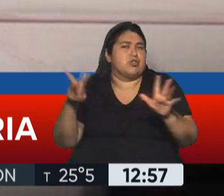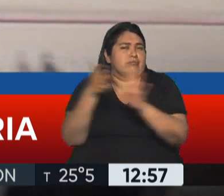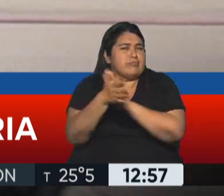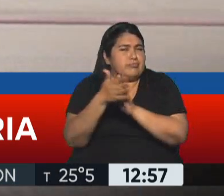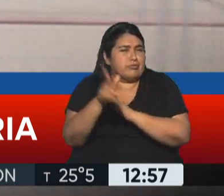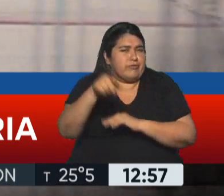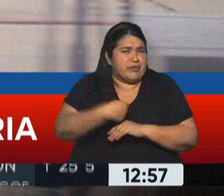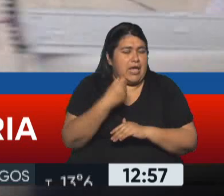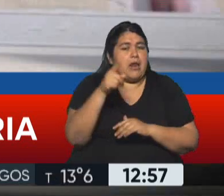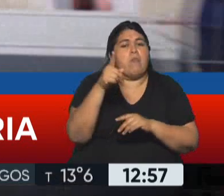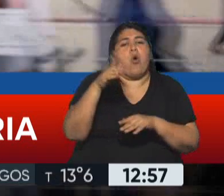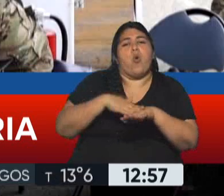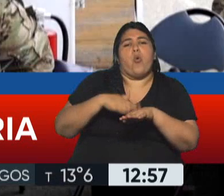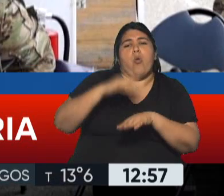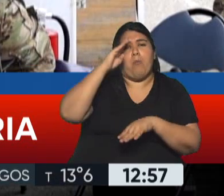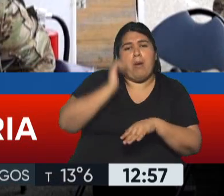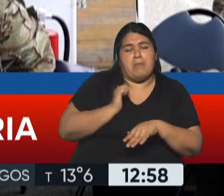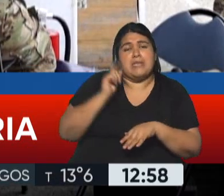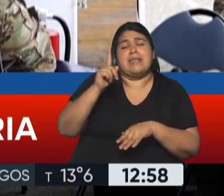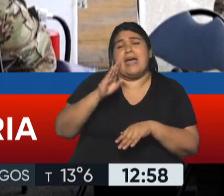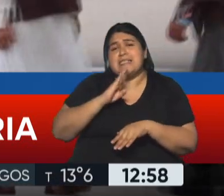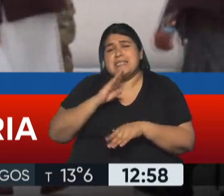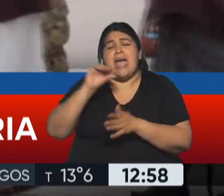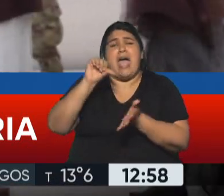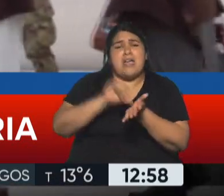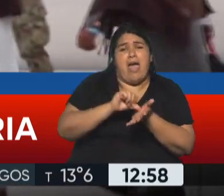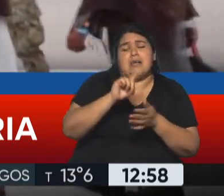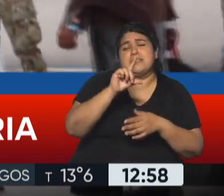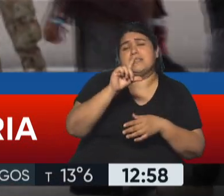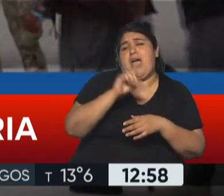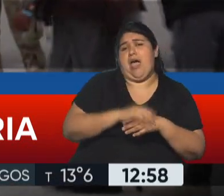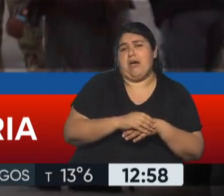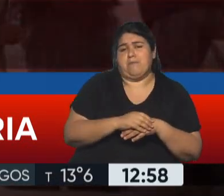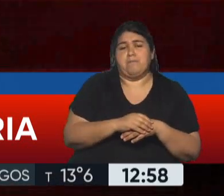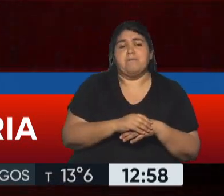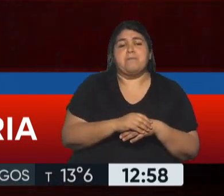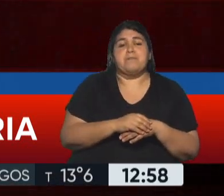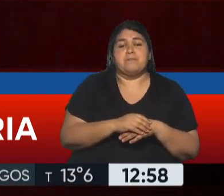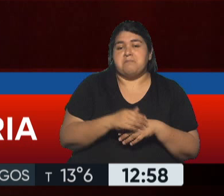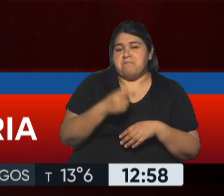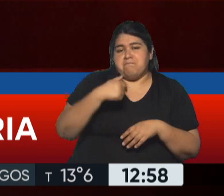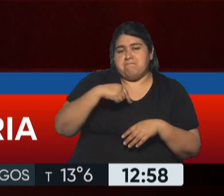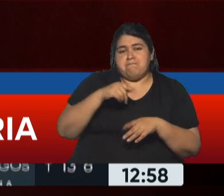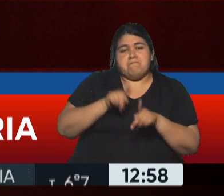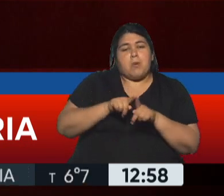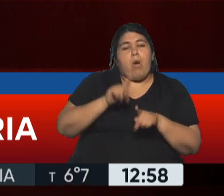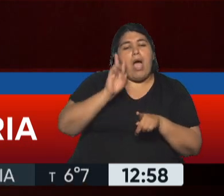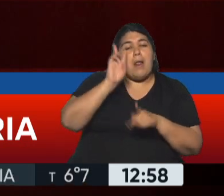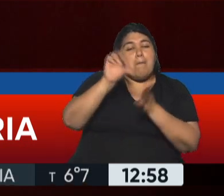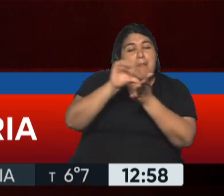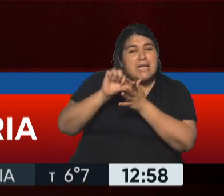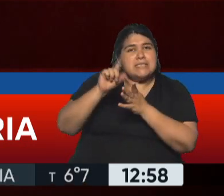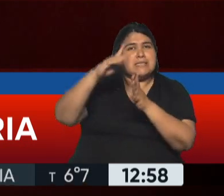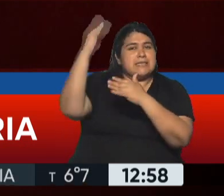sus intervenciones militares en Siria, Irak y Afganistán. Нельзя не видеть также, что западные страны